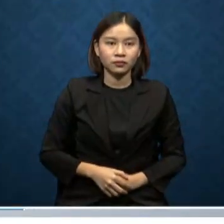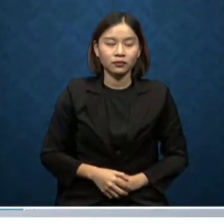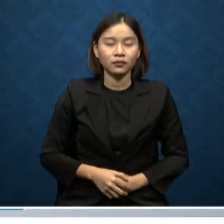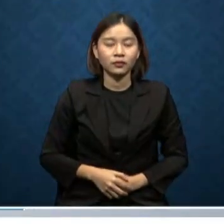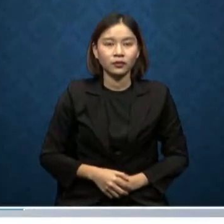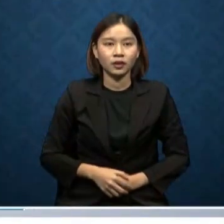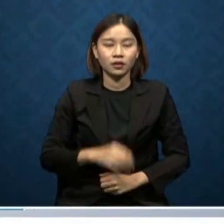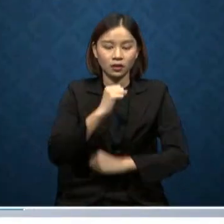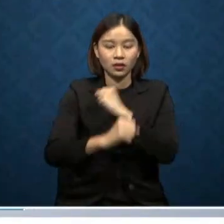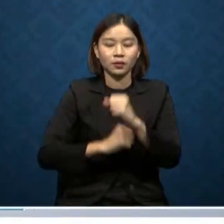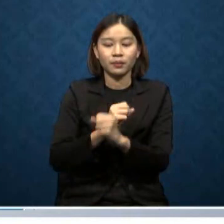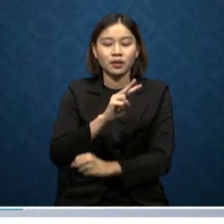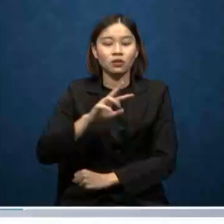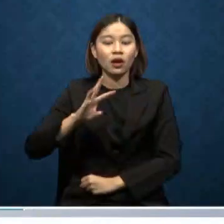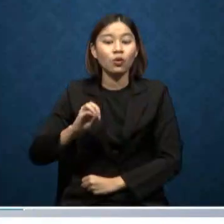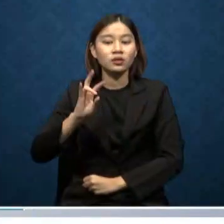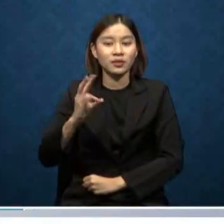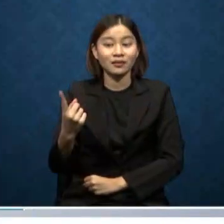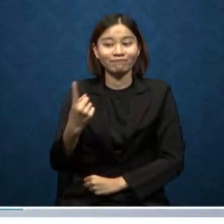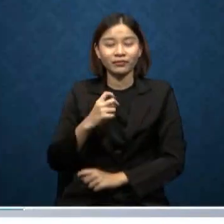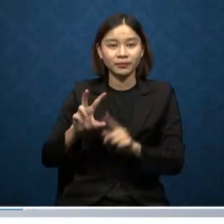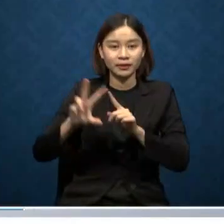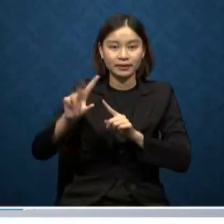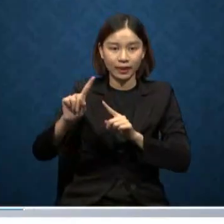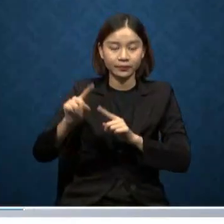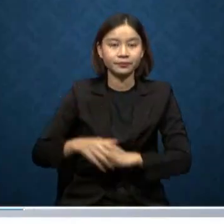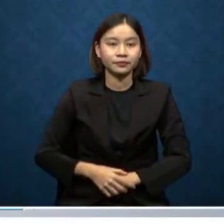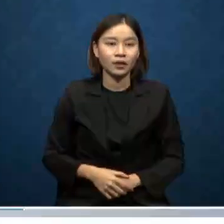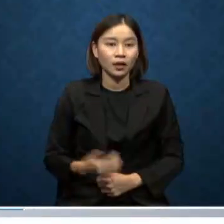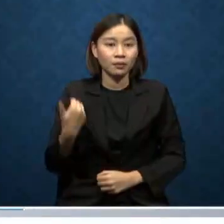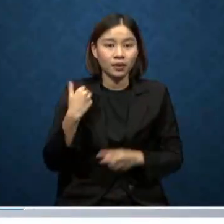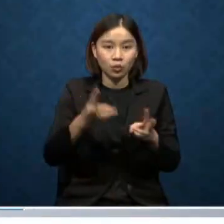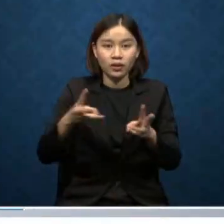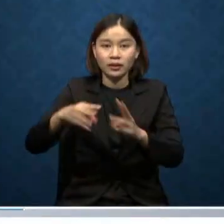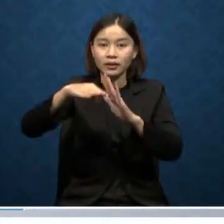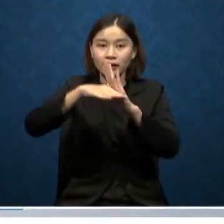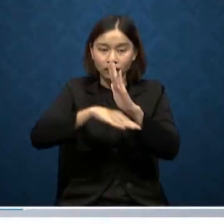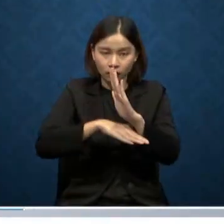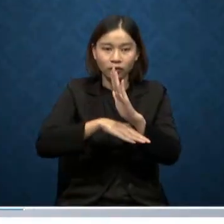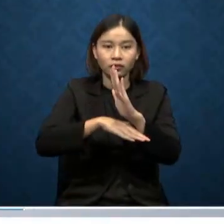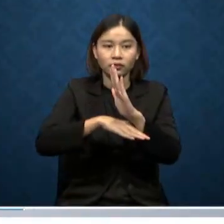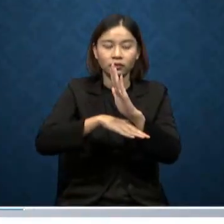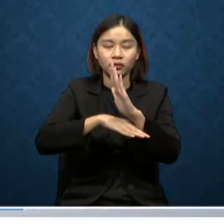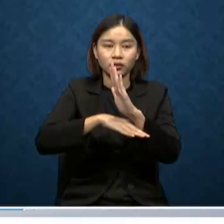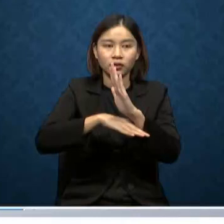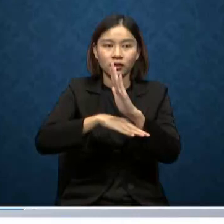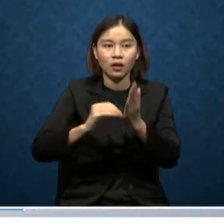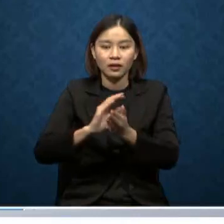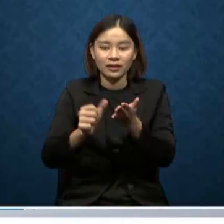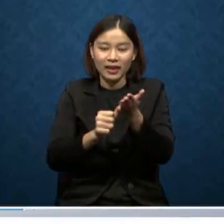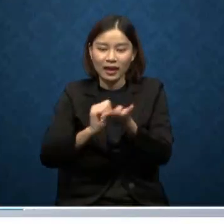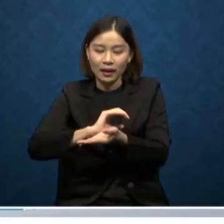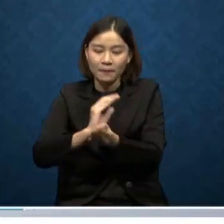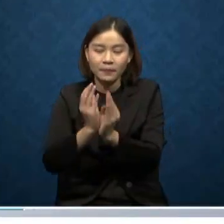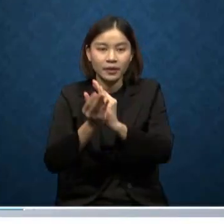สำหรับปี 2,867 ครคำถามท 3 ครับมีแนวทางในการปรับอย่างไร